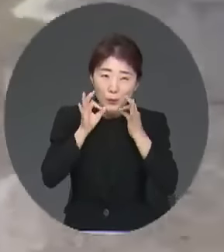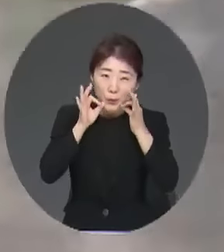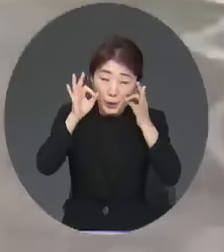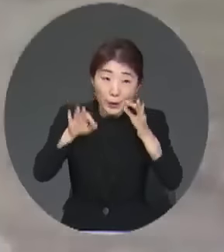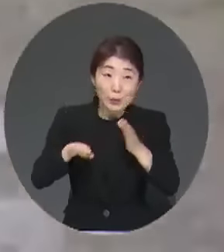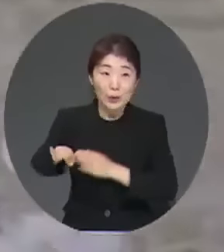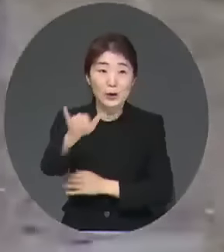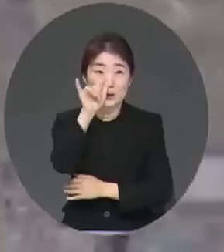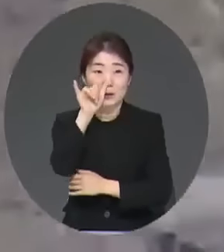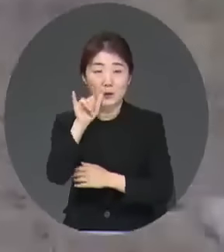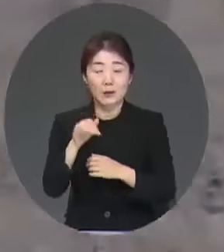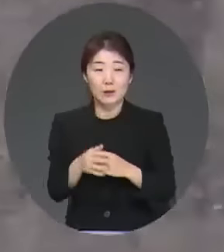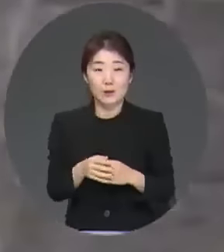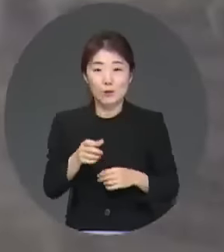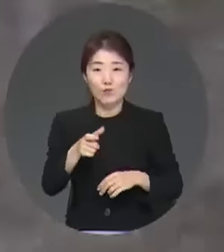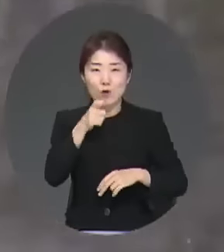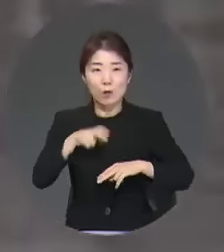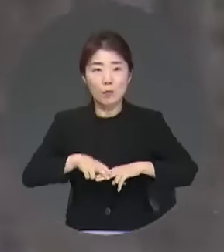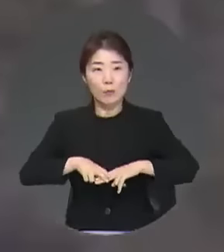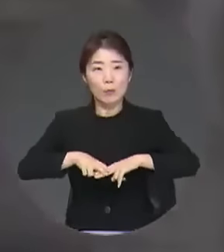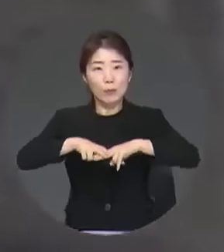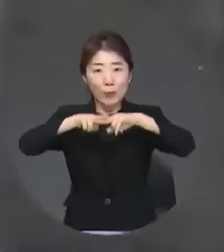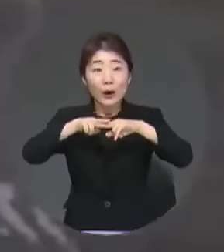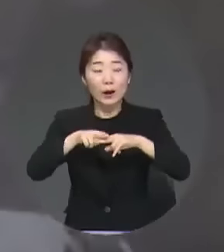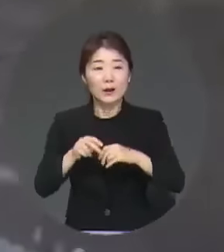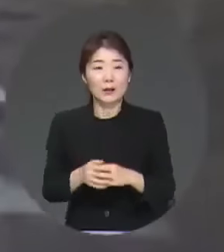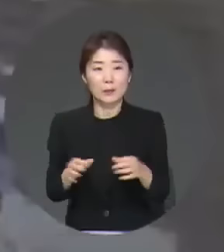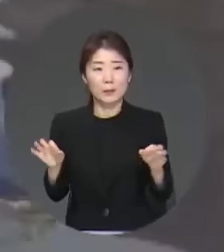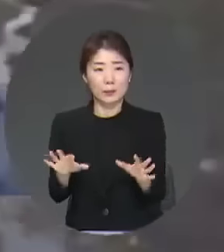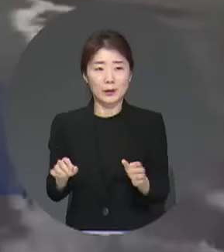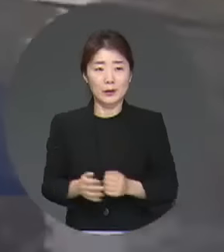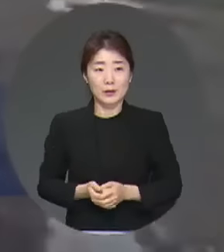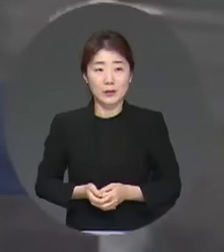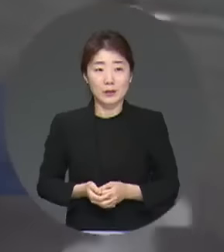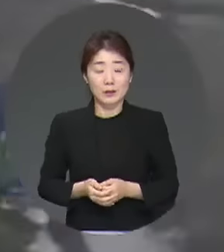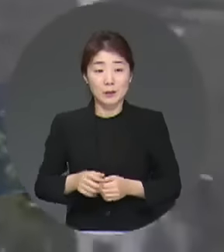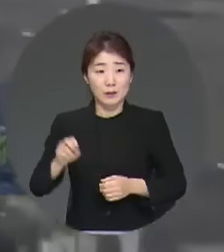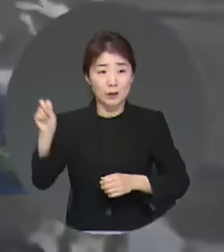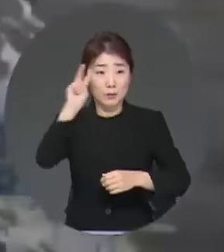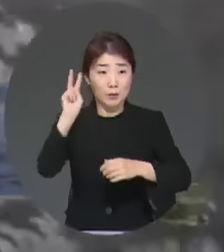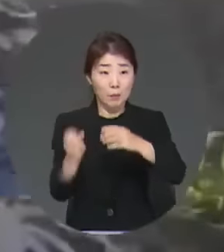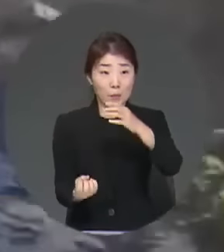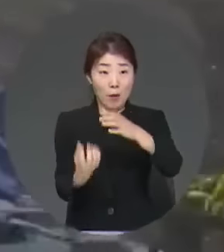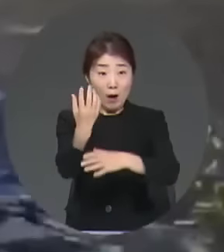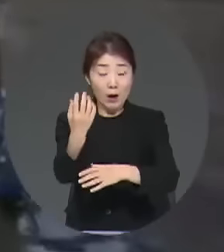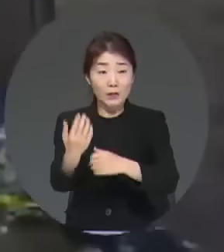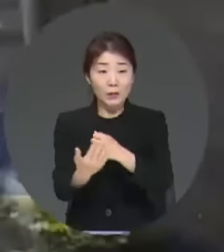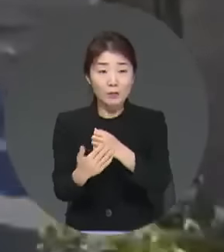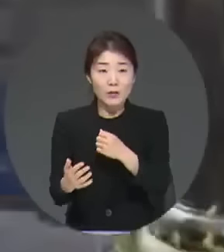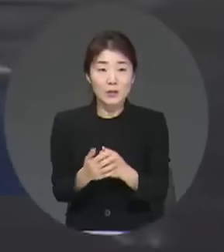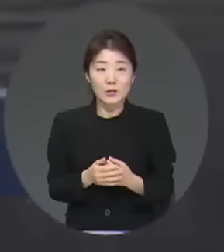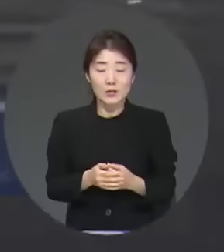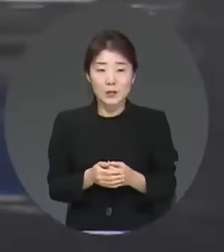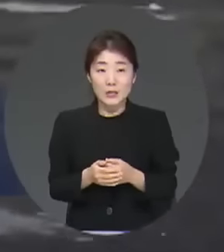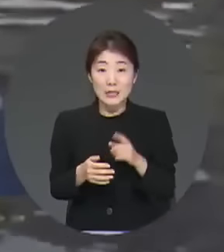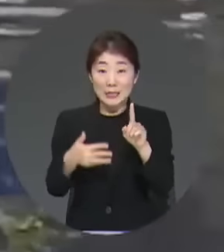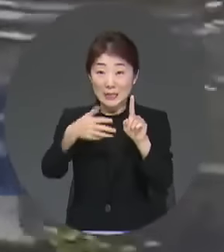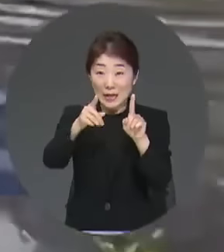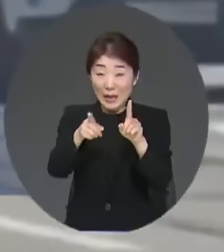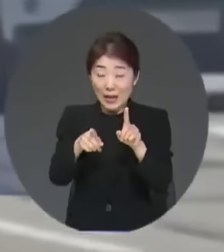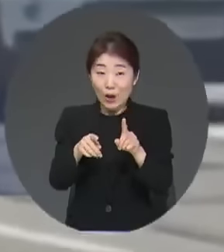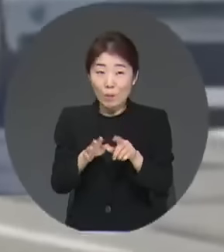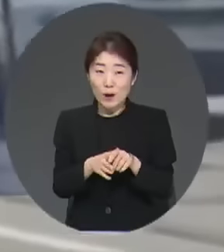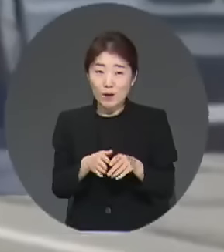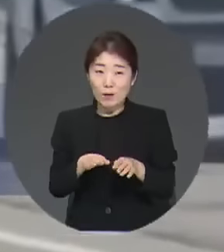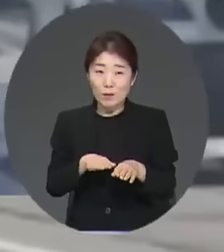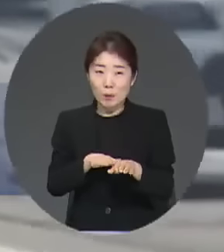순식간에 해안도로 일대는 물바다로 변했습니다. 갑자기 팍 터지니까 사람들이 1차선 쪽으로만 사람이 차가 다니다가 이제 물이 너무 많이 나오니까 이제